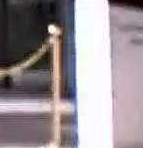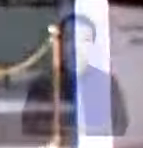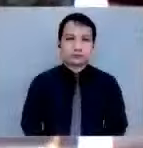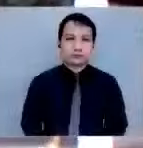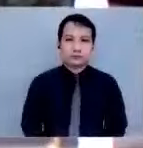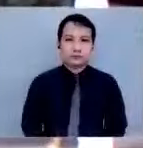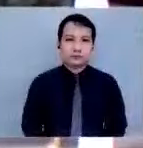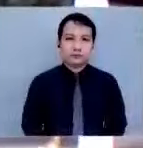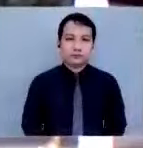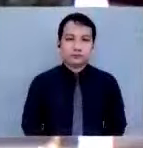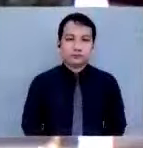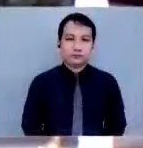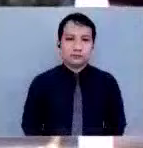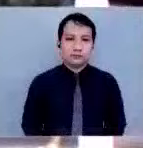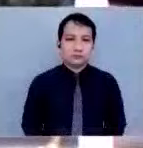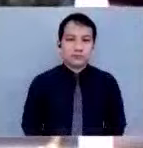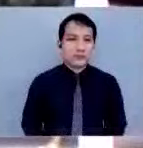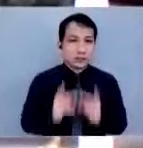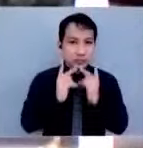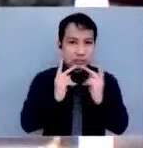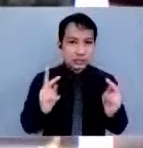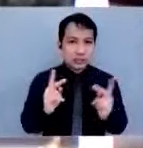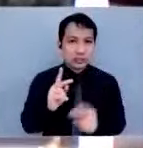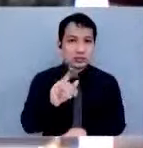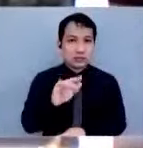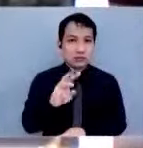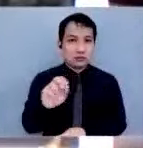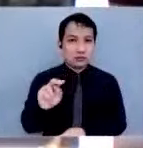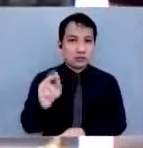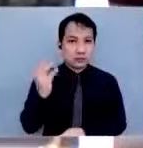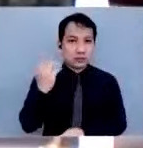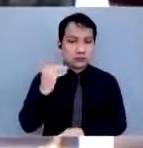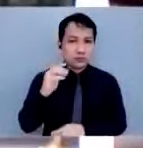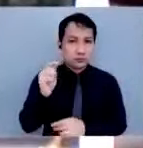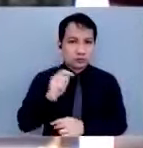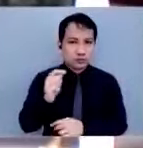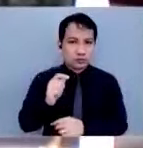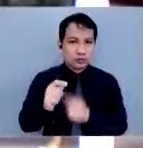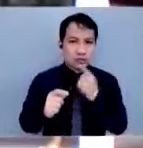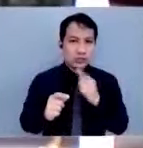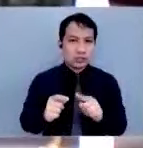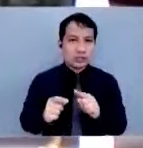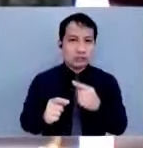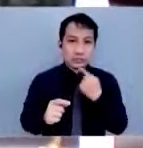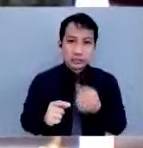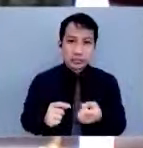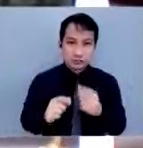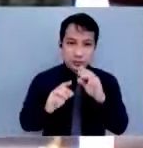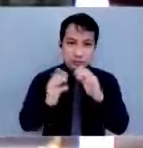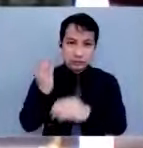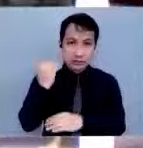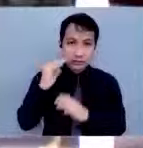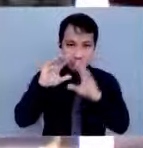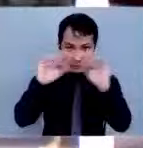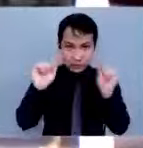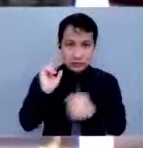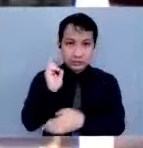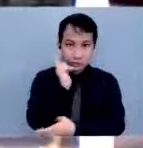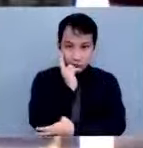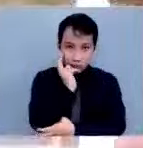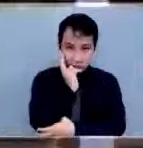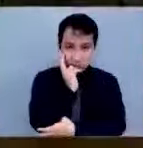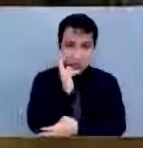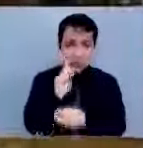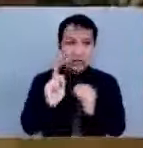Sa kanya mga pahayag sa liwasang Bonifacio nitong Martes, may mga binitawan si dating Pangulong Rodrigo Duterte tungkol sa charter